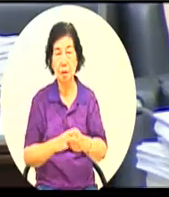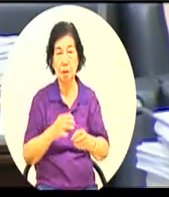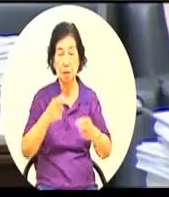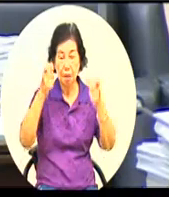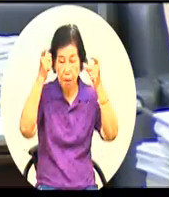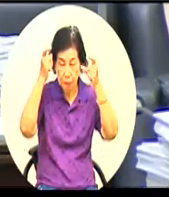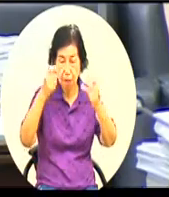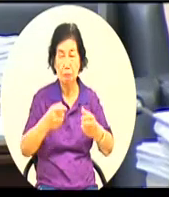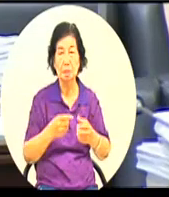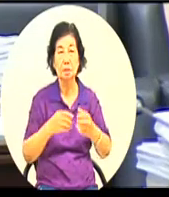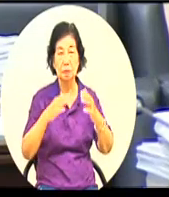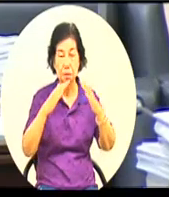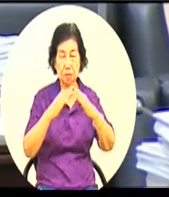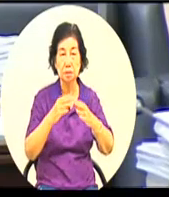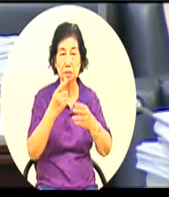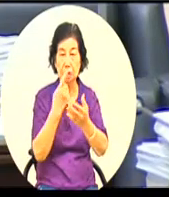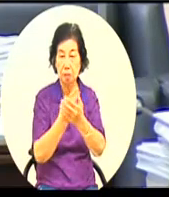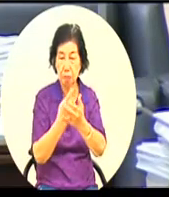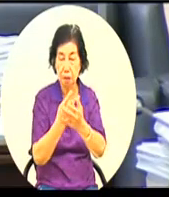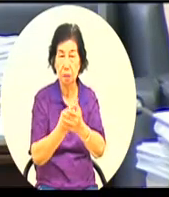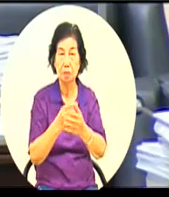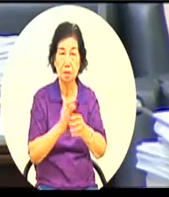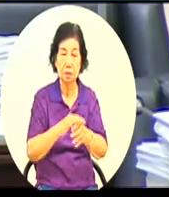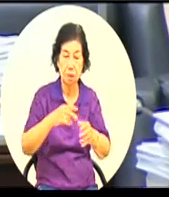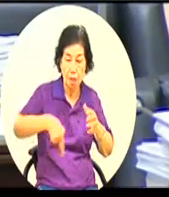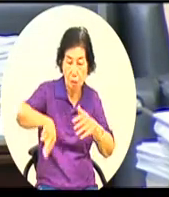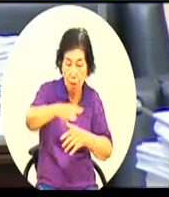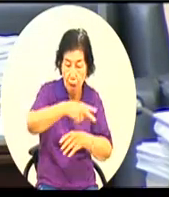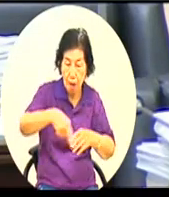我相信你会足艰苦。